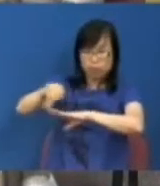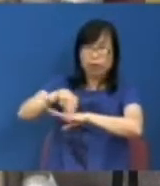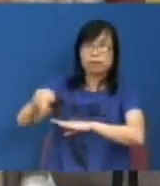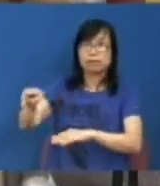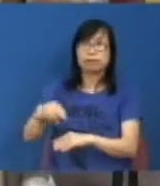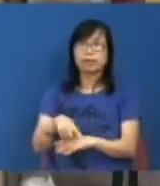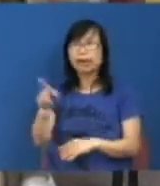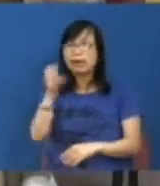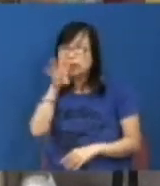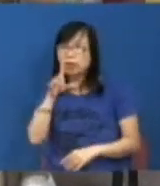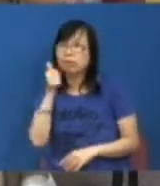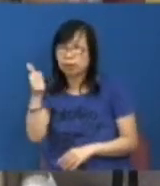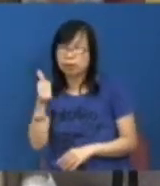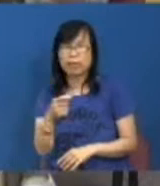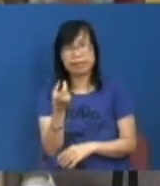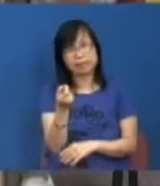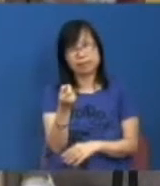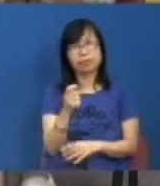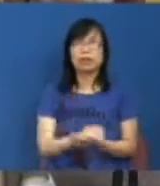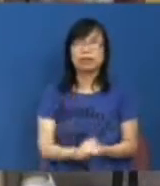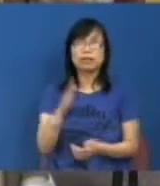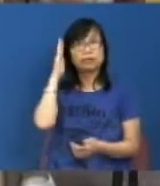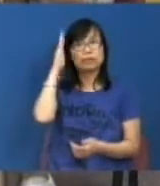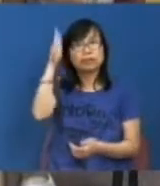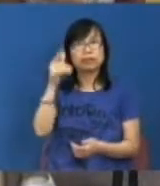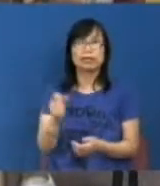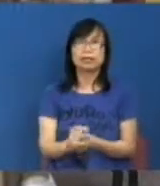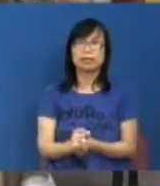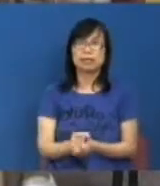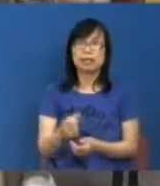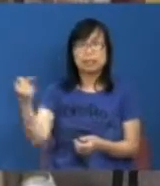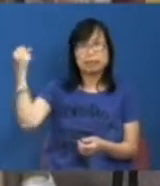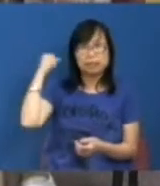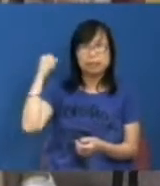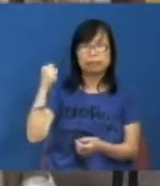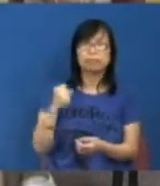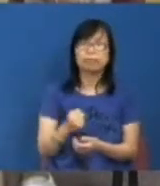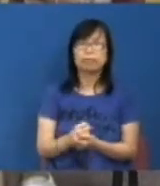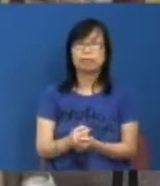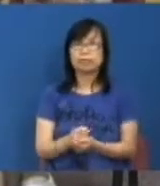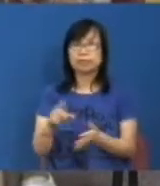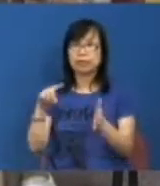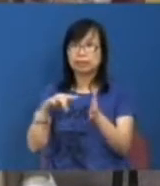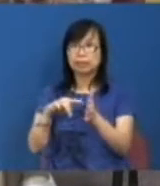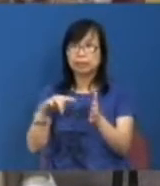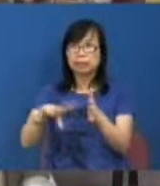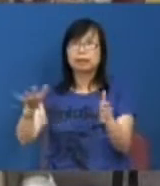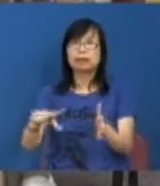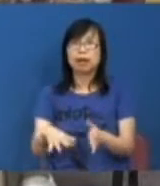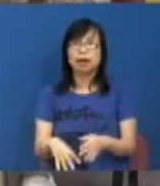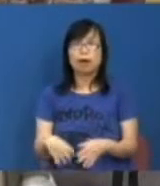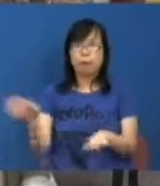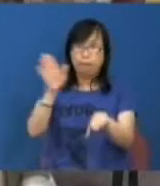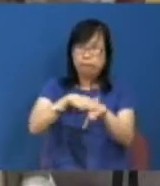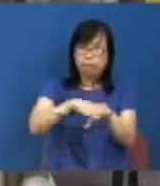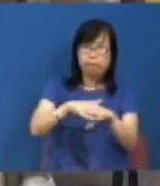講得啱，不過咧係一個小型嘅。咁如果我哋將呢啲咁嘅能源一即係發展喺一啲體育項目